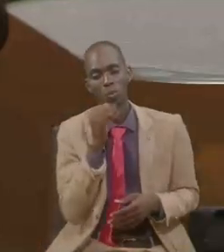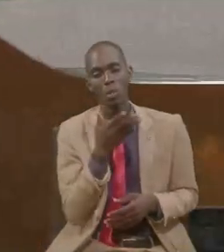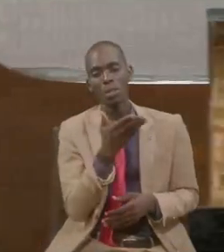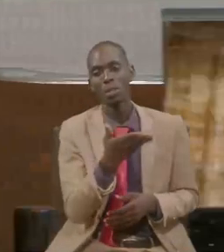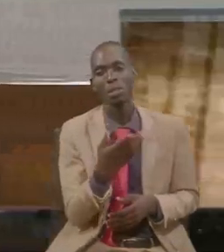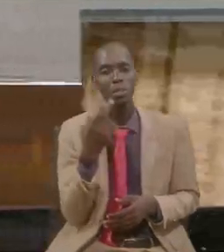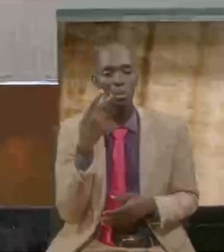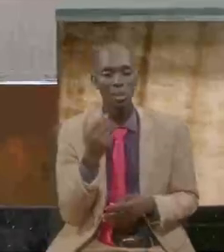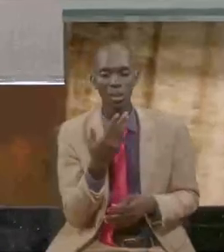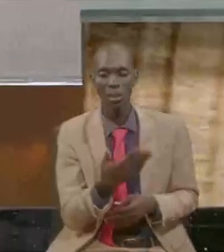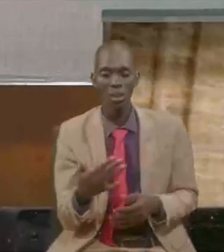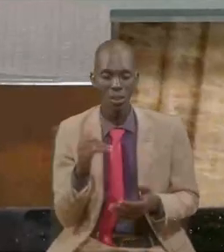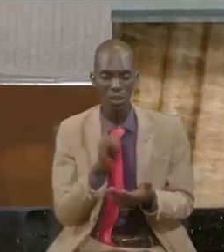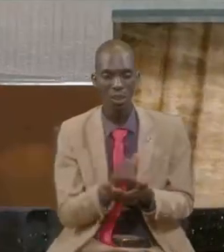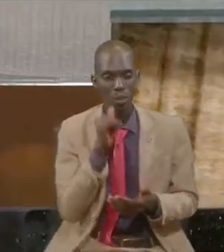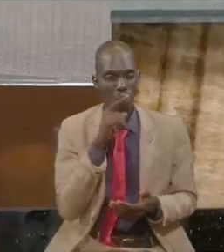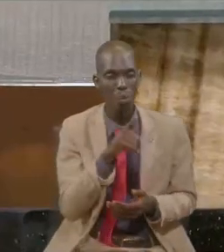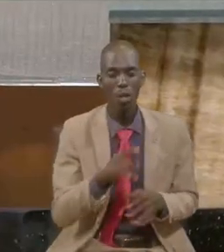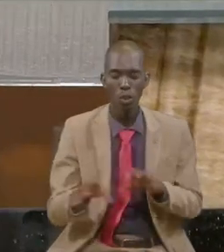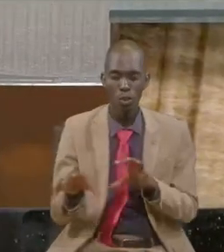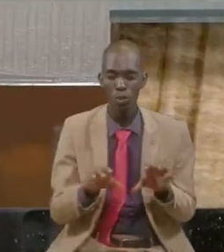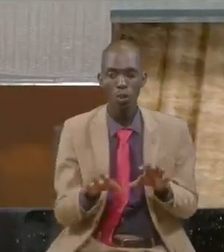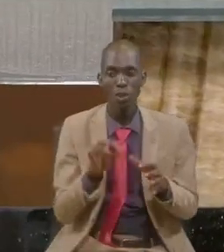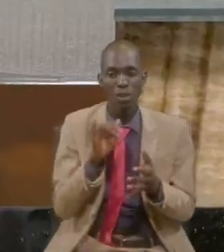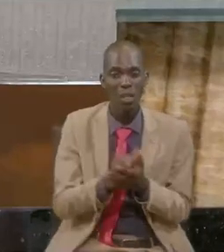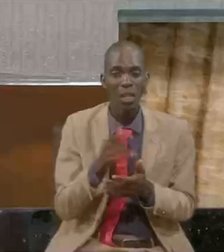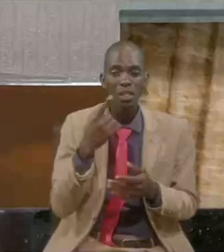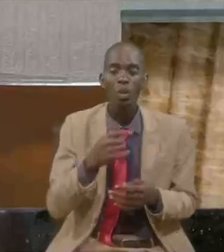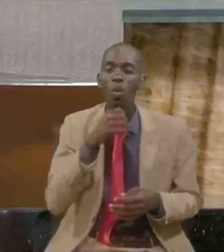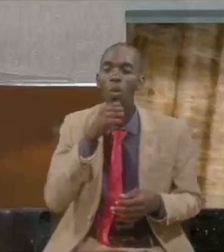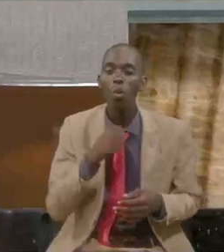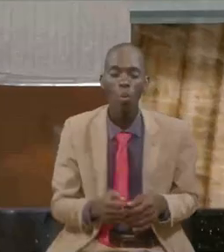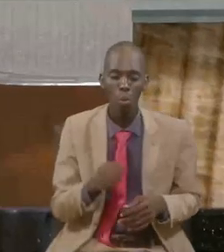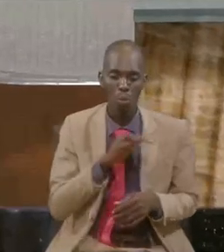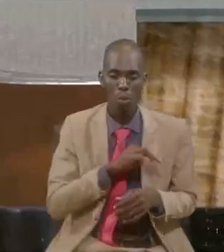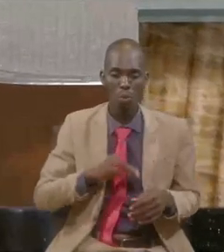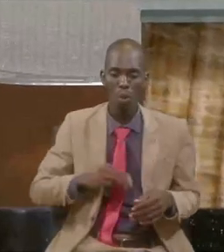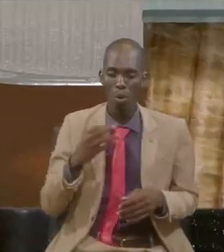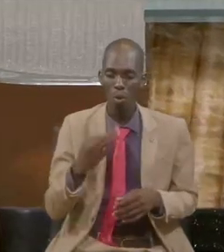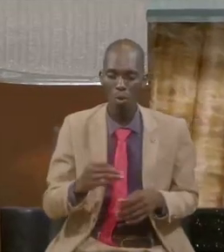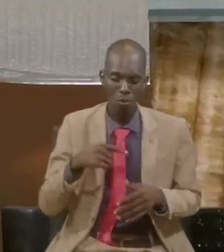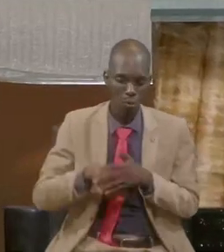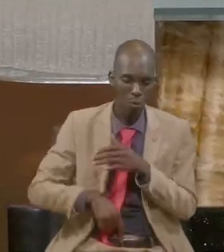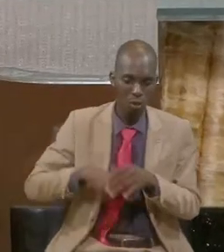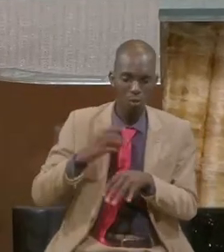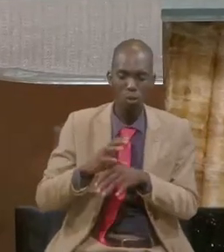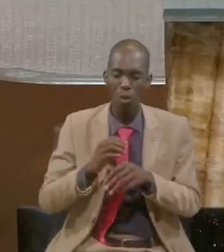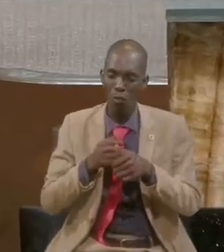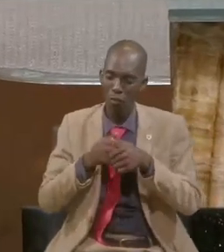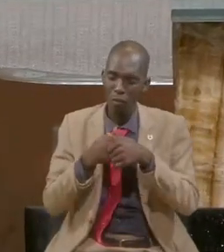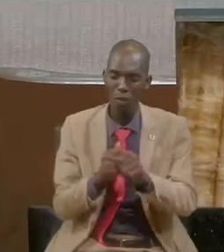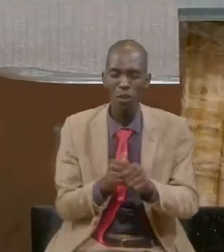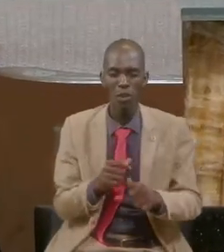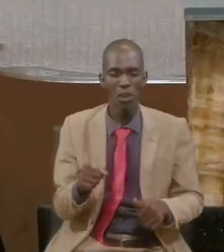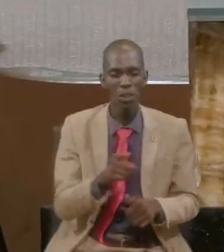Regardez la chose qu'elle fait. Que la vie profonde que nous connaissons, que eux là, ils obéissent